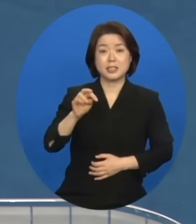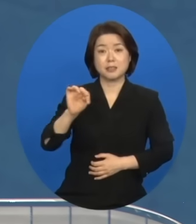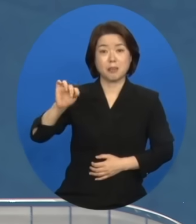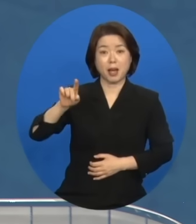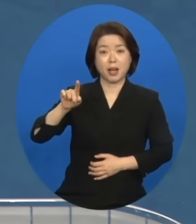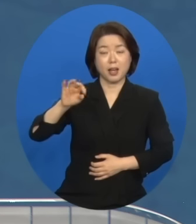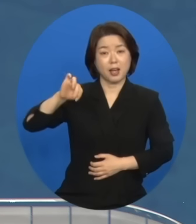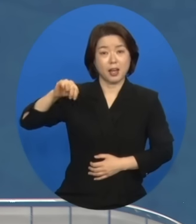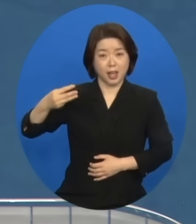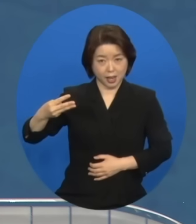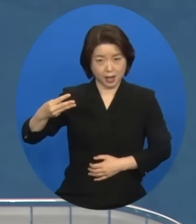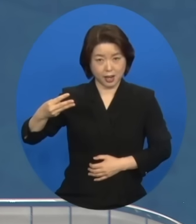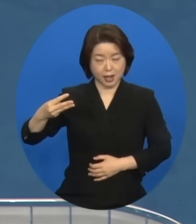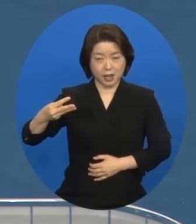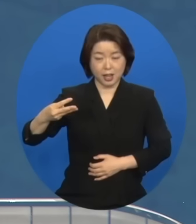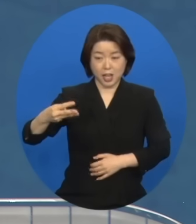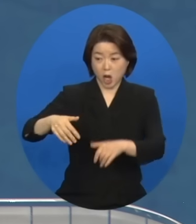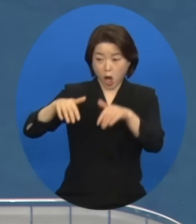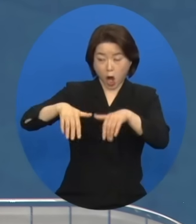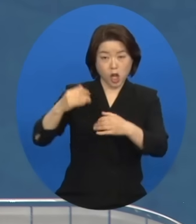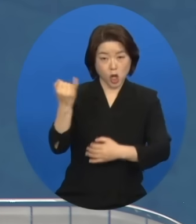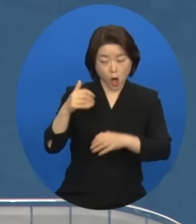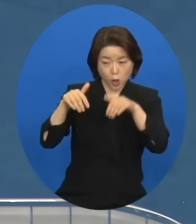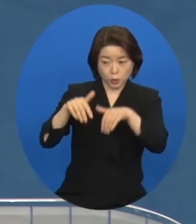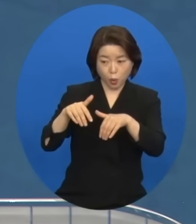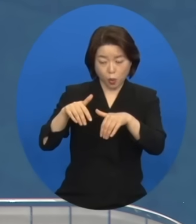만족하자. 후손은 생겼잖아.